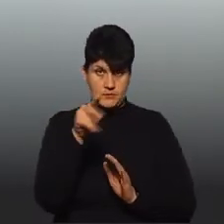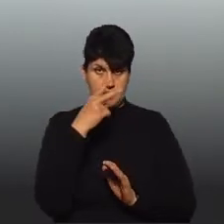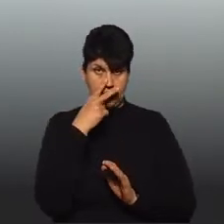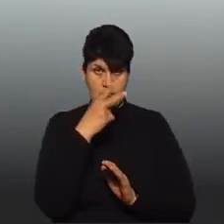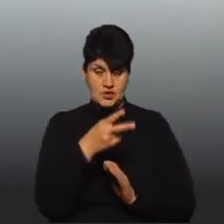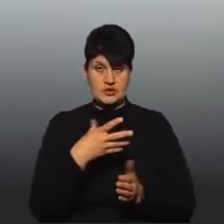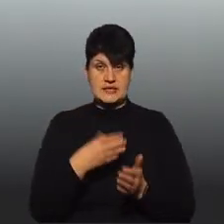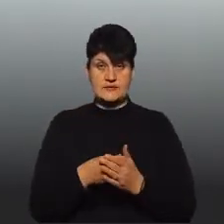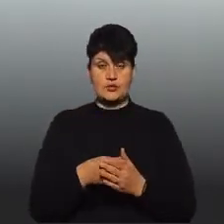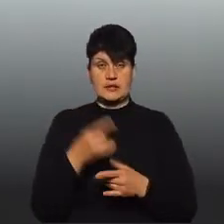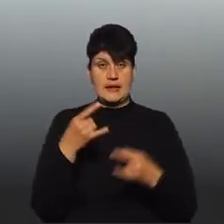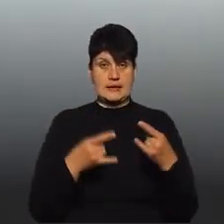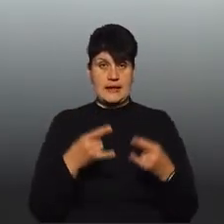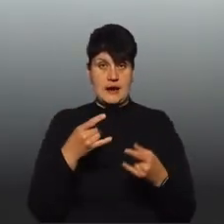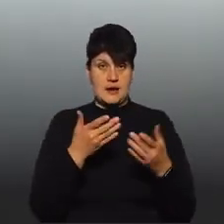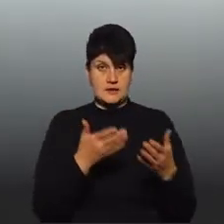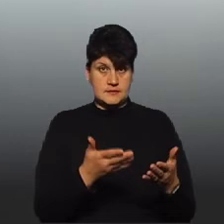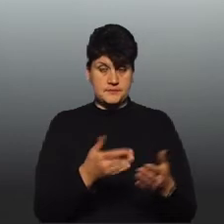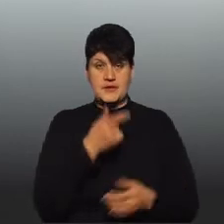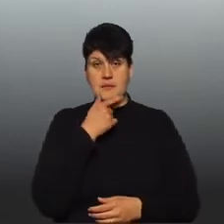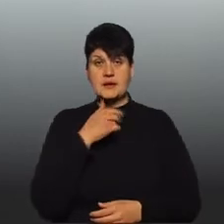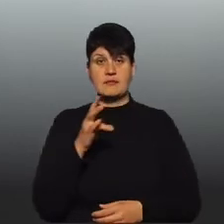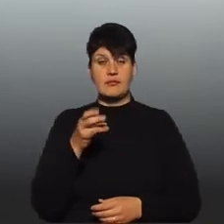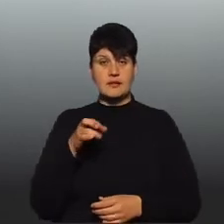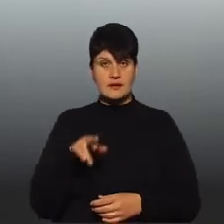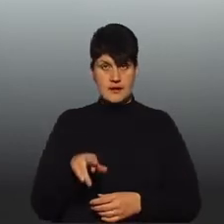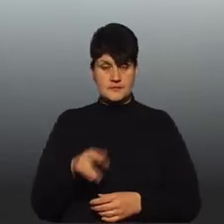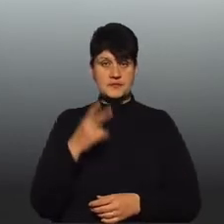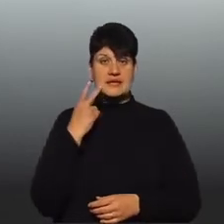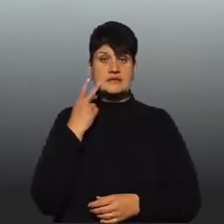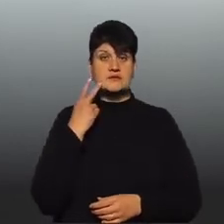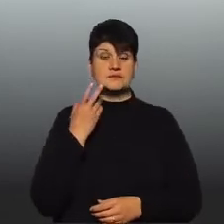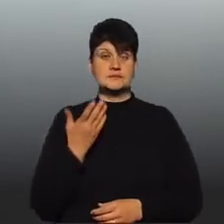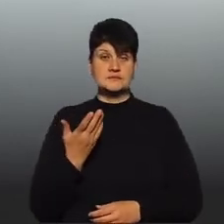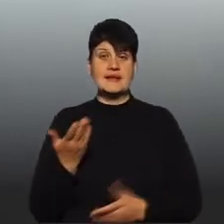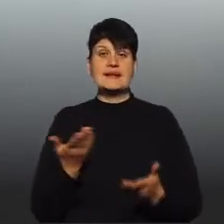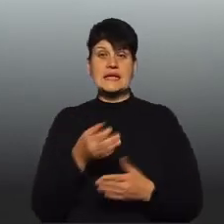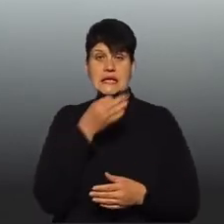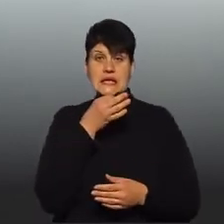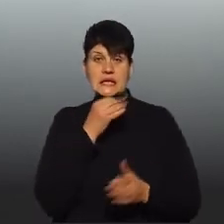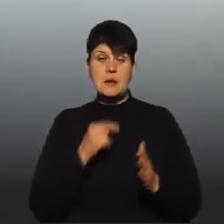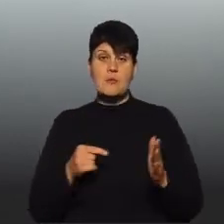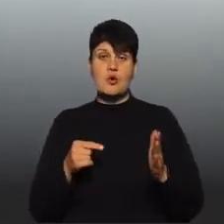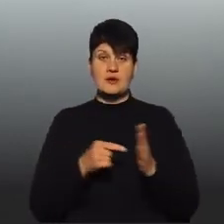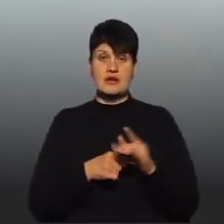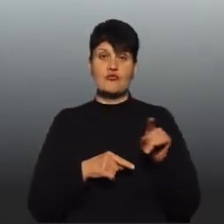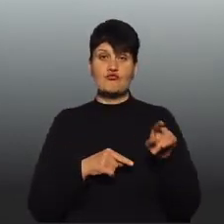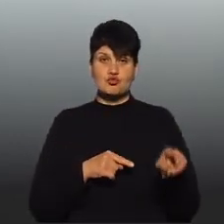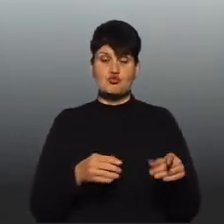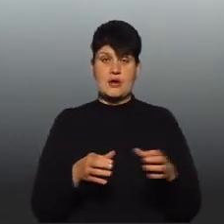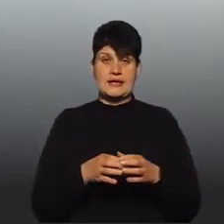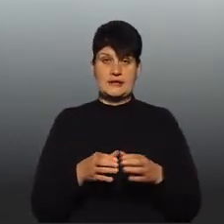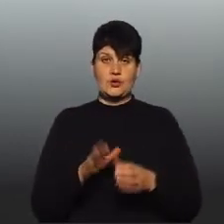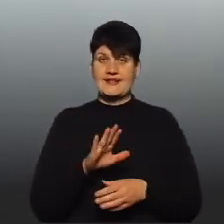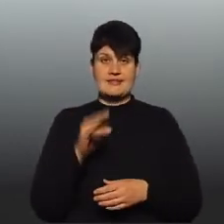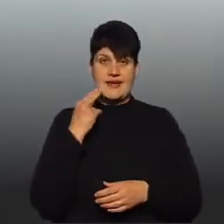телеекранах. Пані Наталю, зазвичай, які ліки потрапляють в цю категорію неефективності? Ми згадували